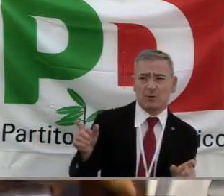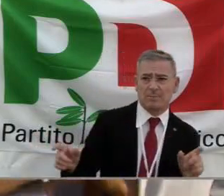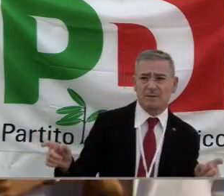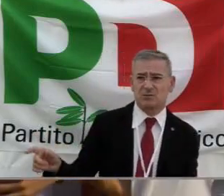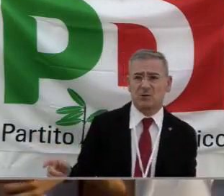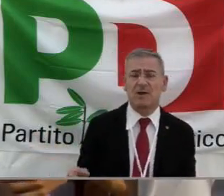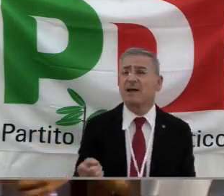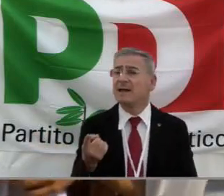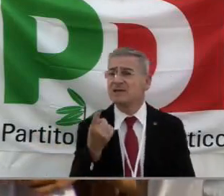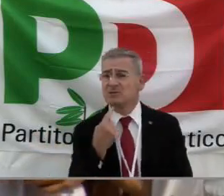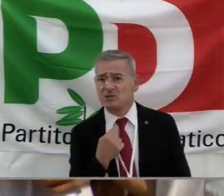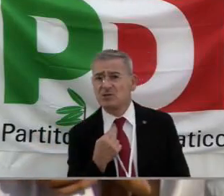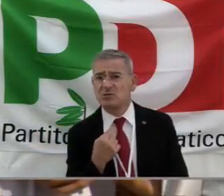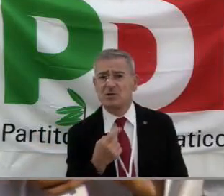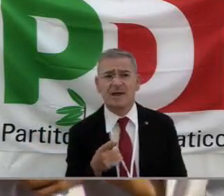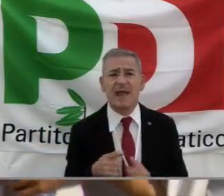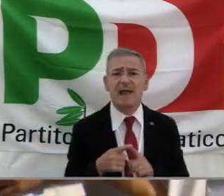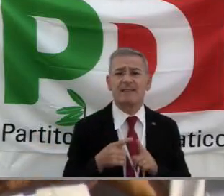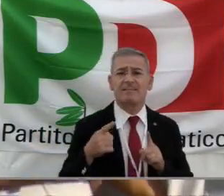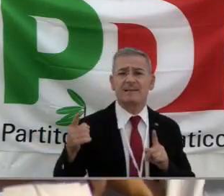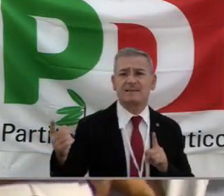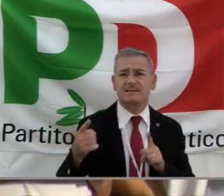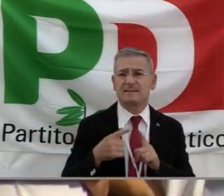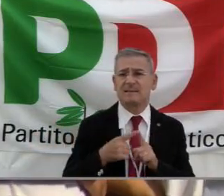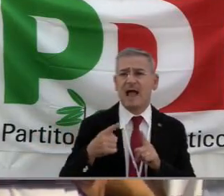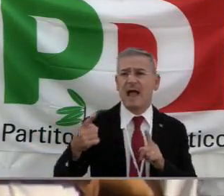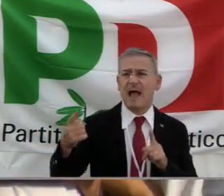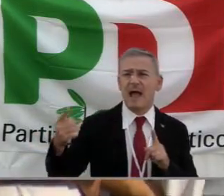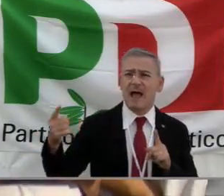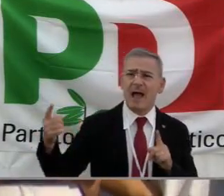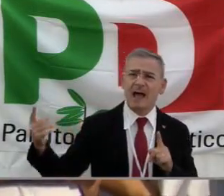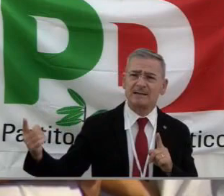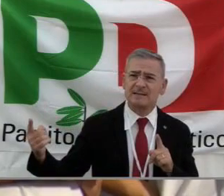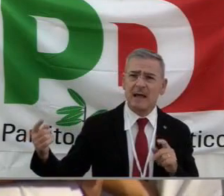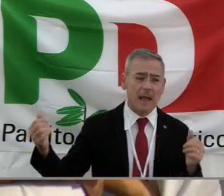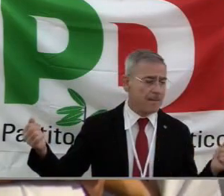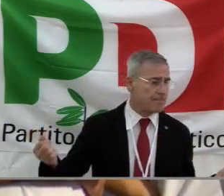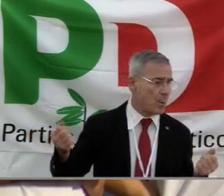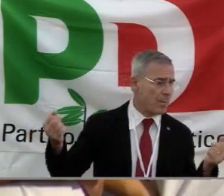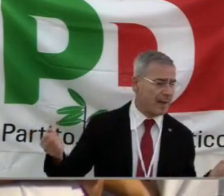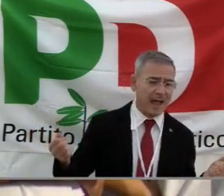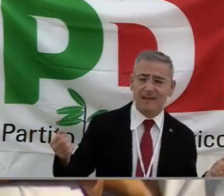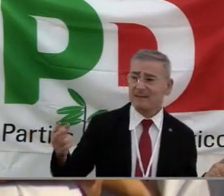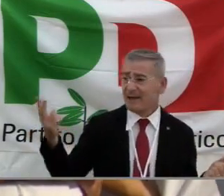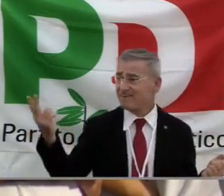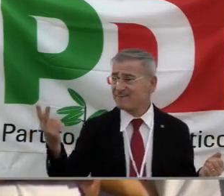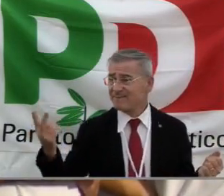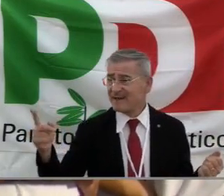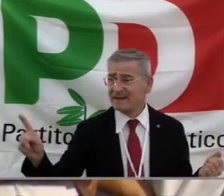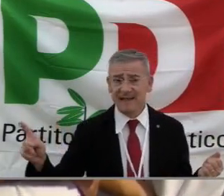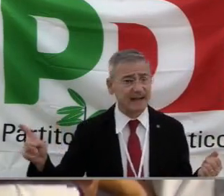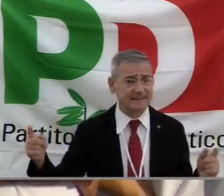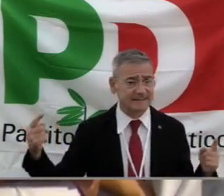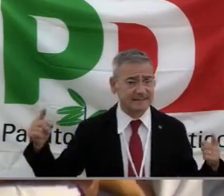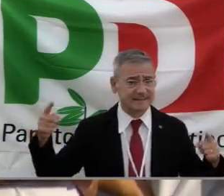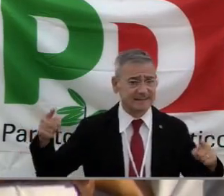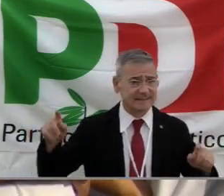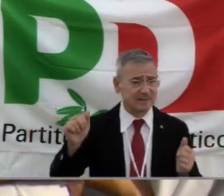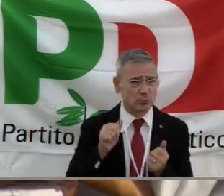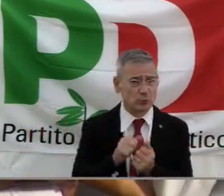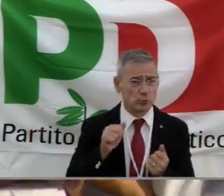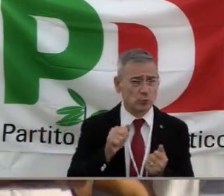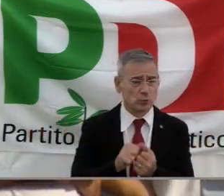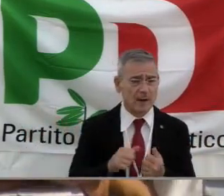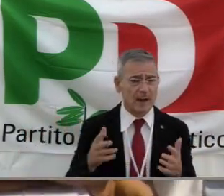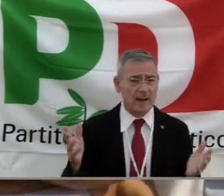dicono che in realtà la distanza abissale tra la loro propaganda e la realtà è durissima, è